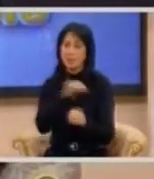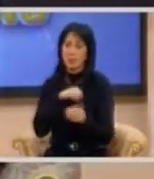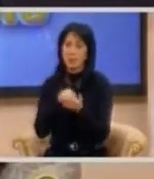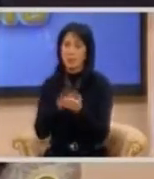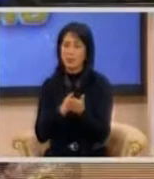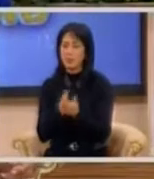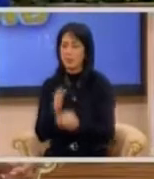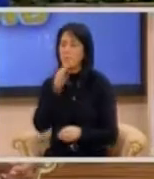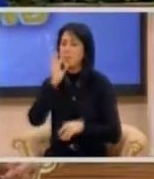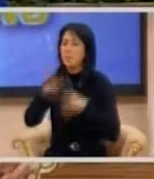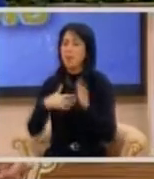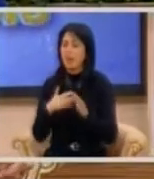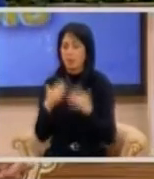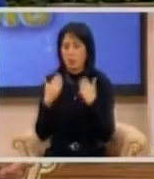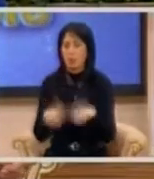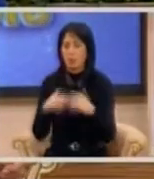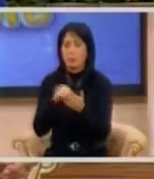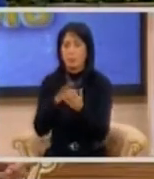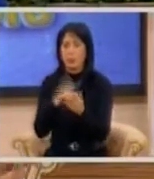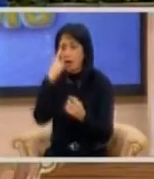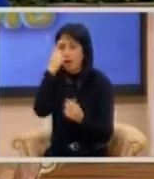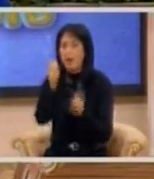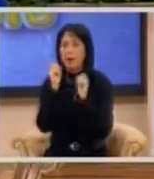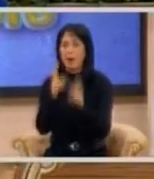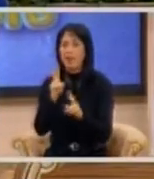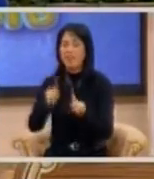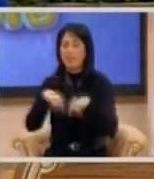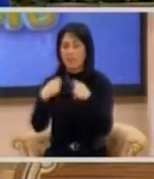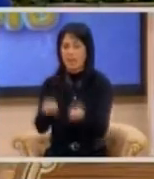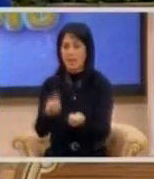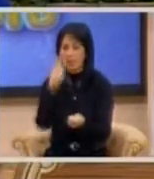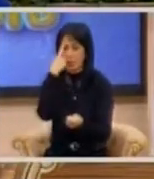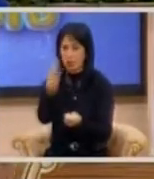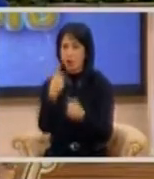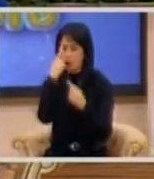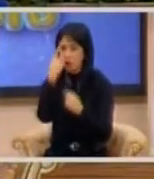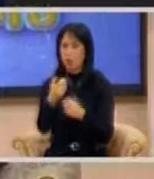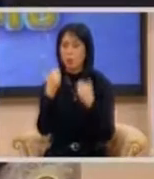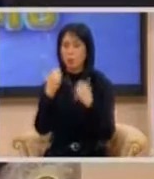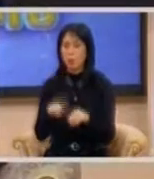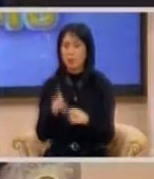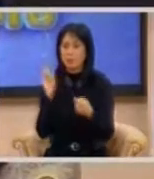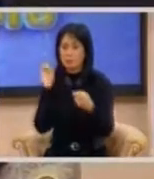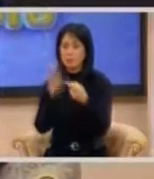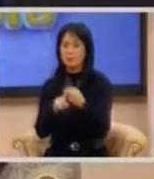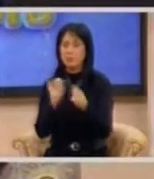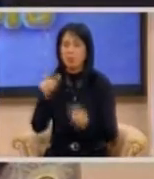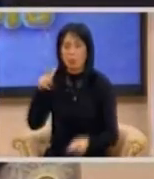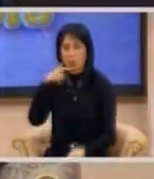აი მერე როგორ ხდება ამ შეტყობინების გადაცემა? ვის გადაეცემა შეტყობინება? შეტყობინებას უშუალოდ იღებს ჩვენი